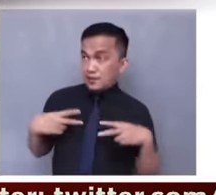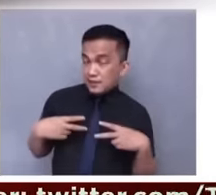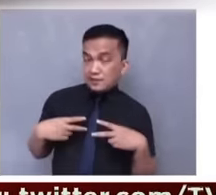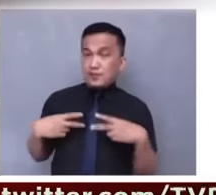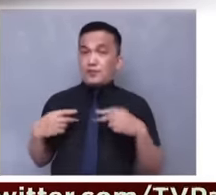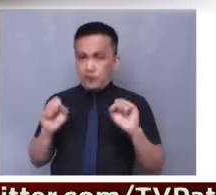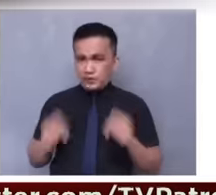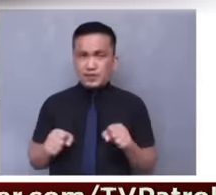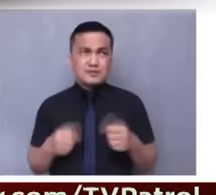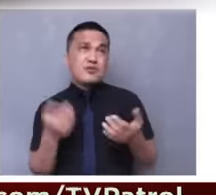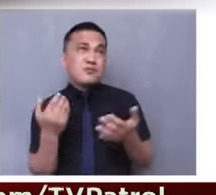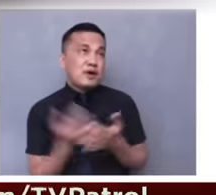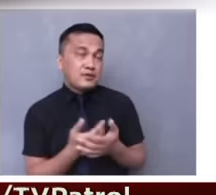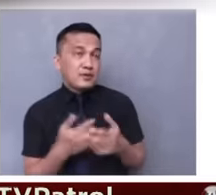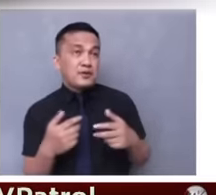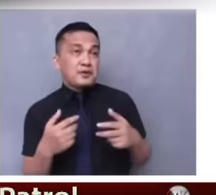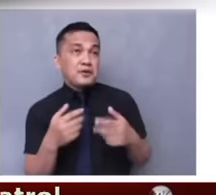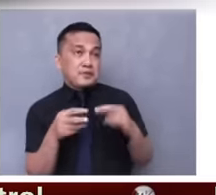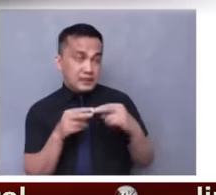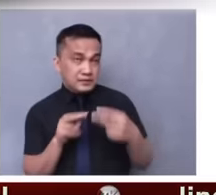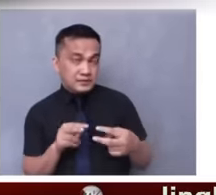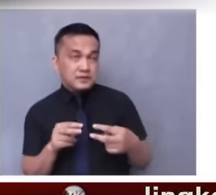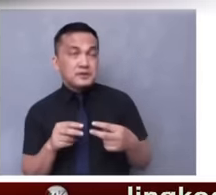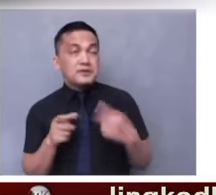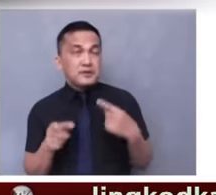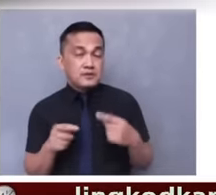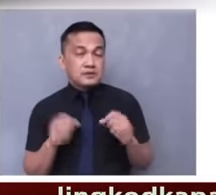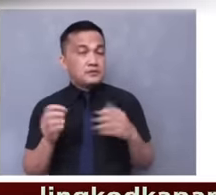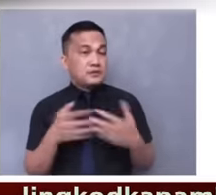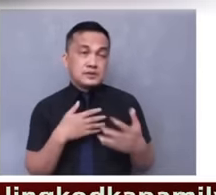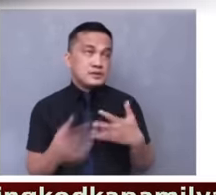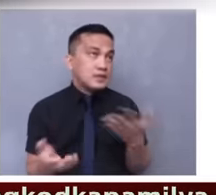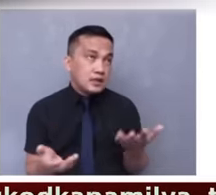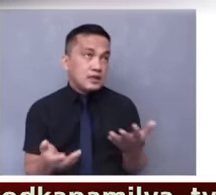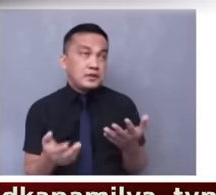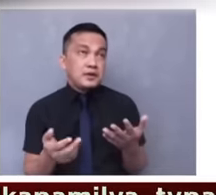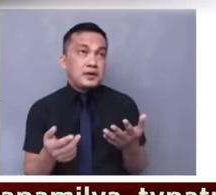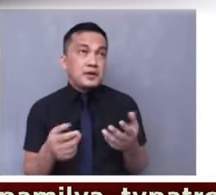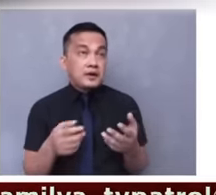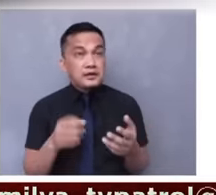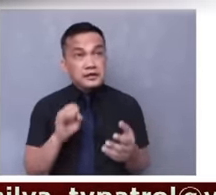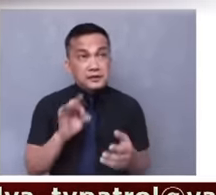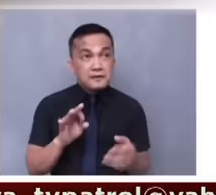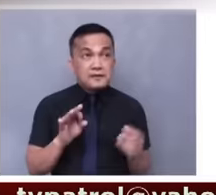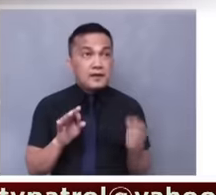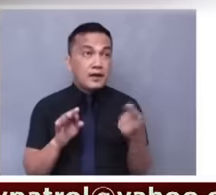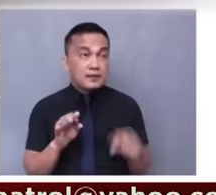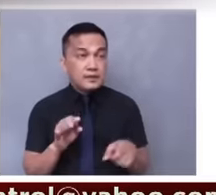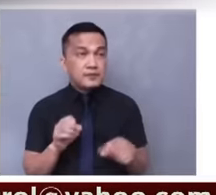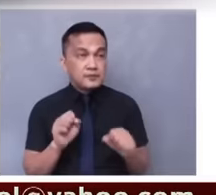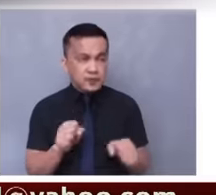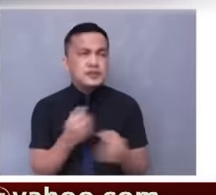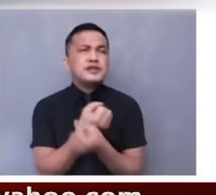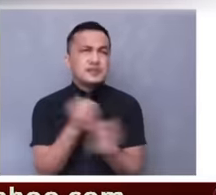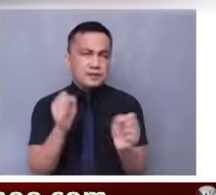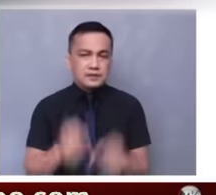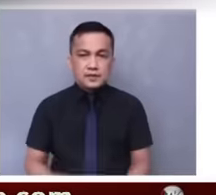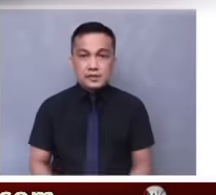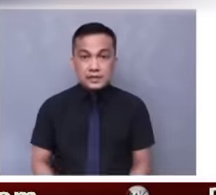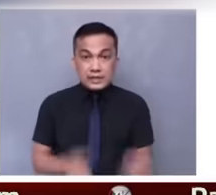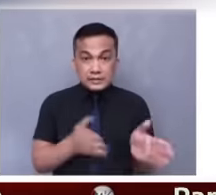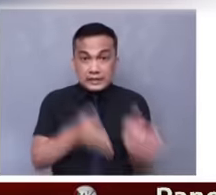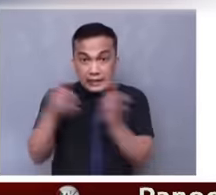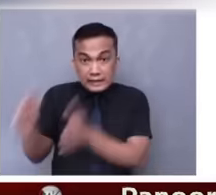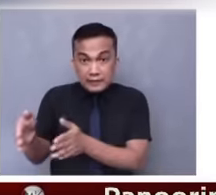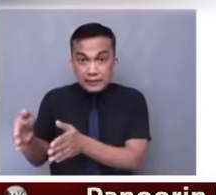po tayo para at least po kahit kung sakali man po, safe na po sila. Sa katabing vaccination site sa